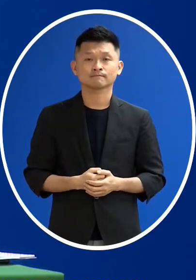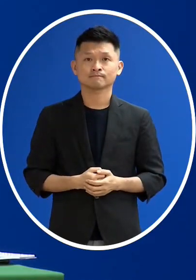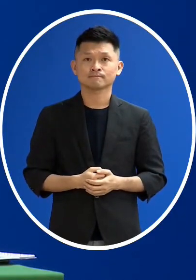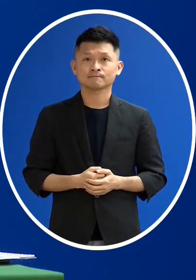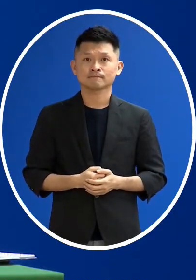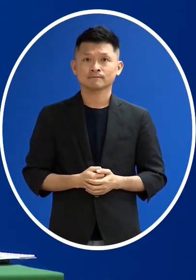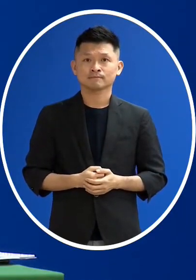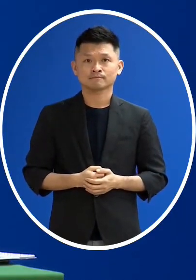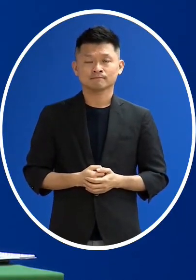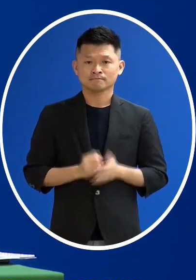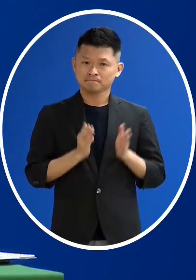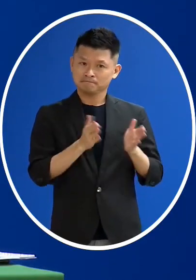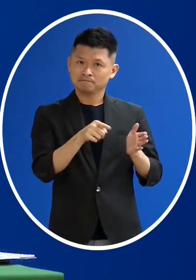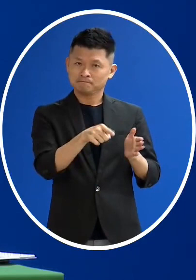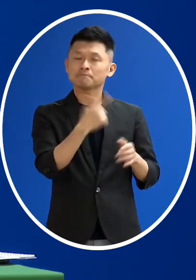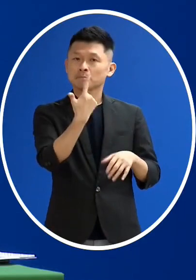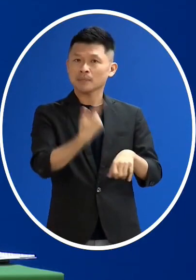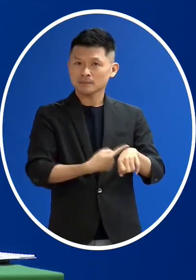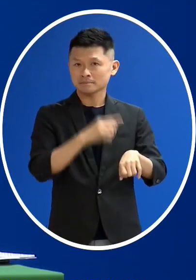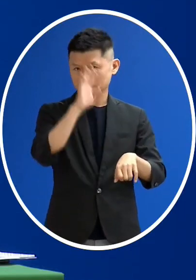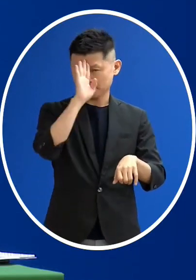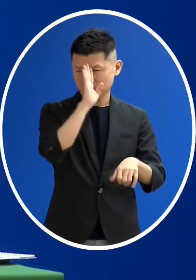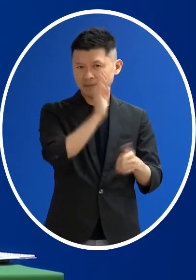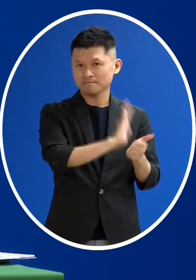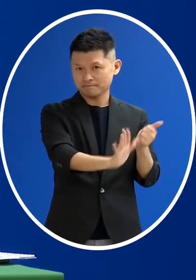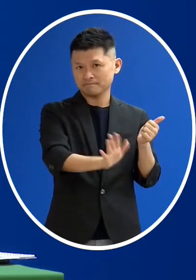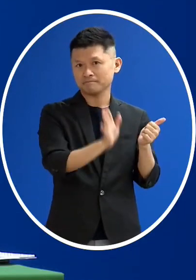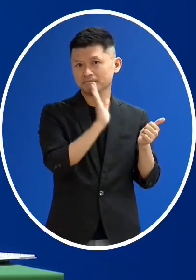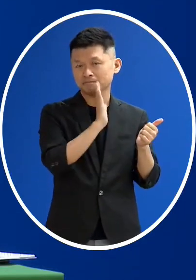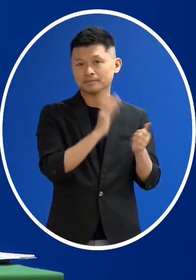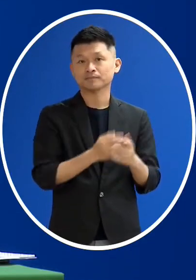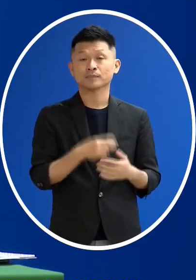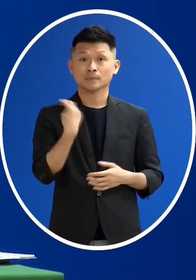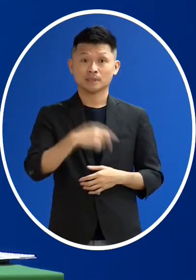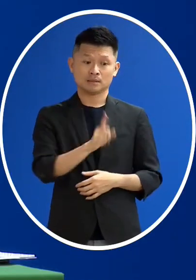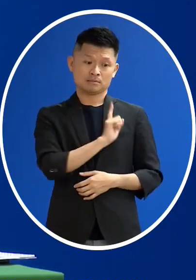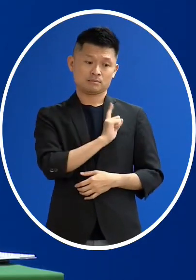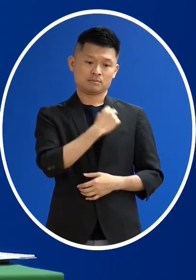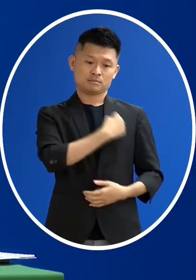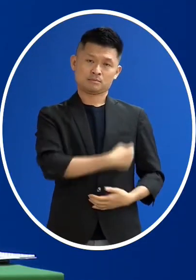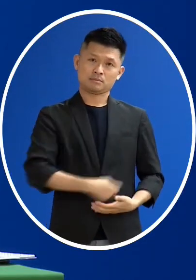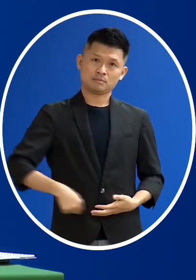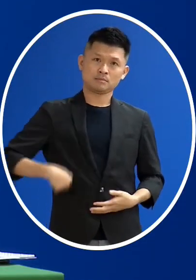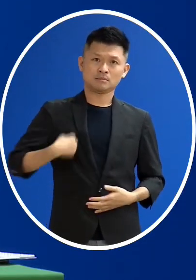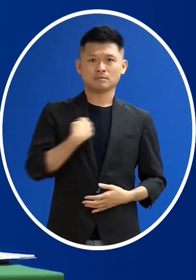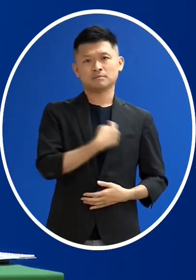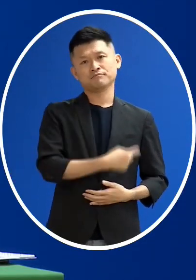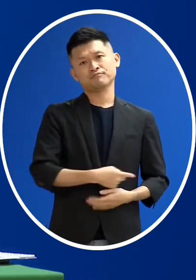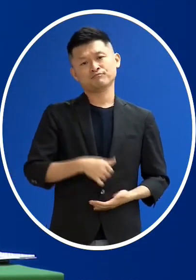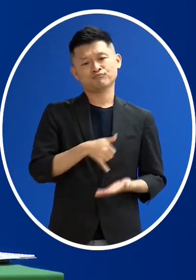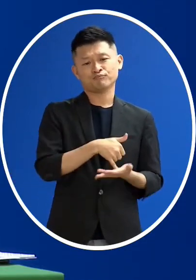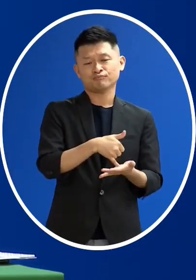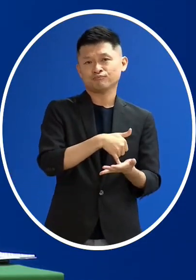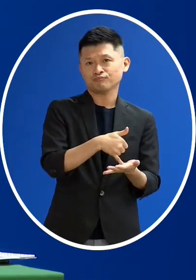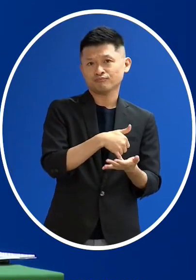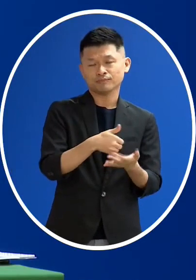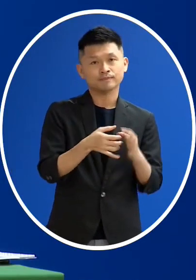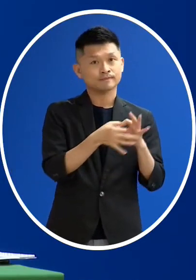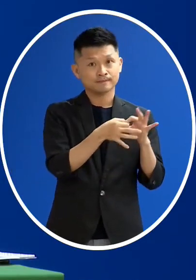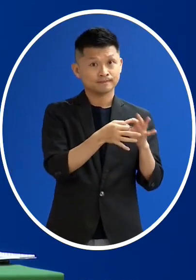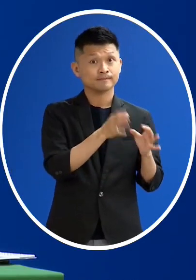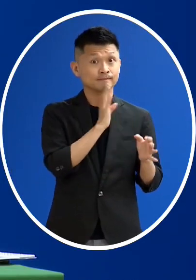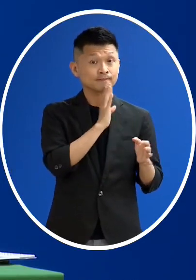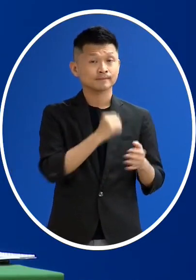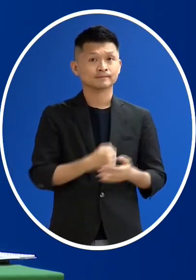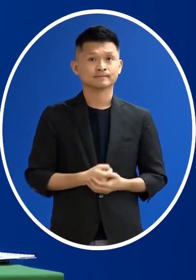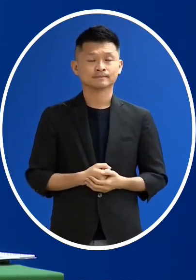像是慢性疾病，那还有就是可能跟他本身自己的一个身体状况是有关系。那我这